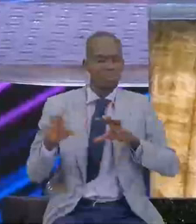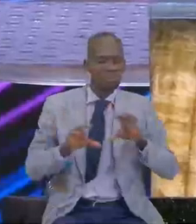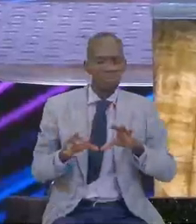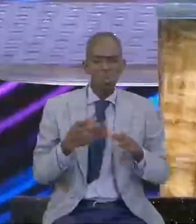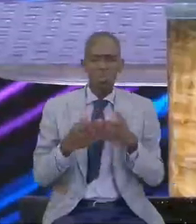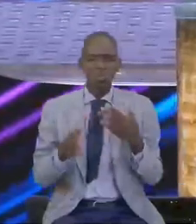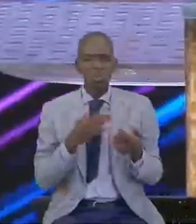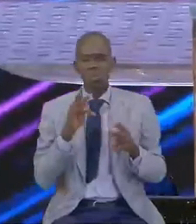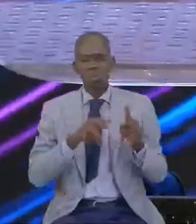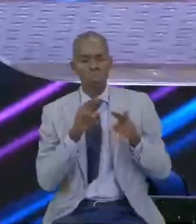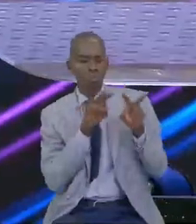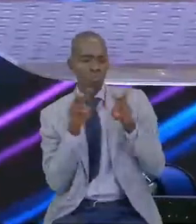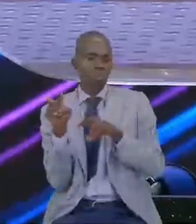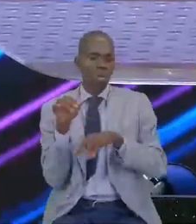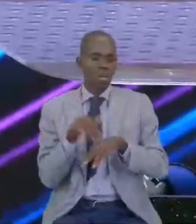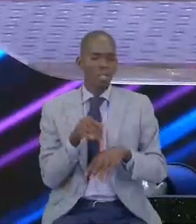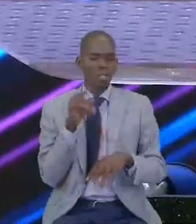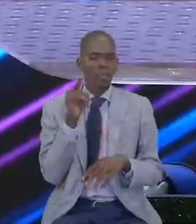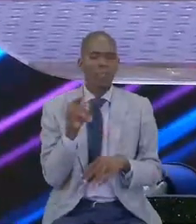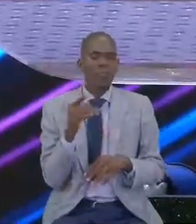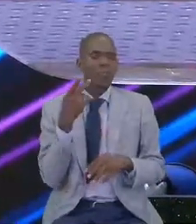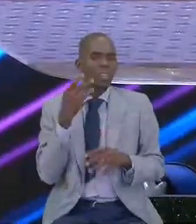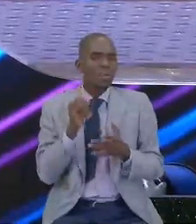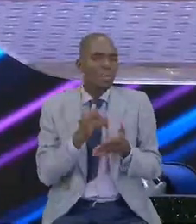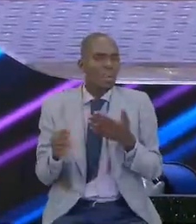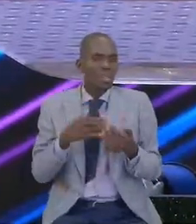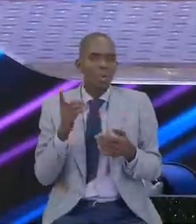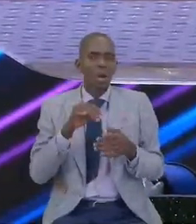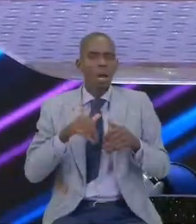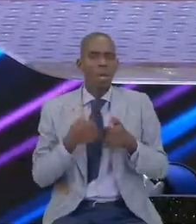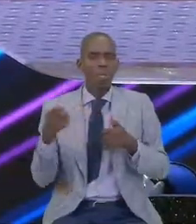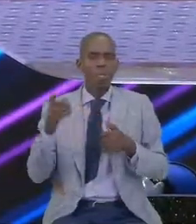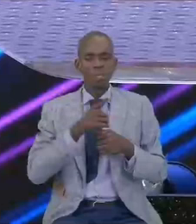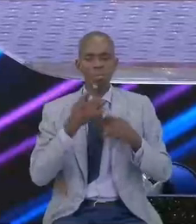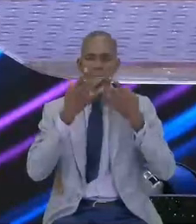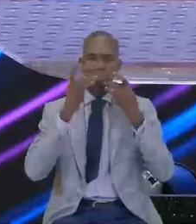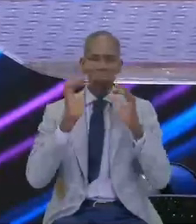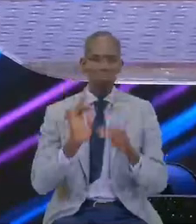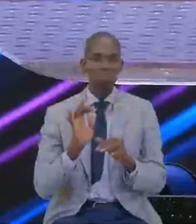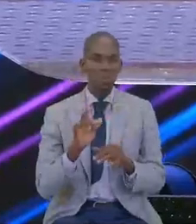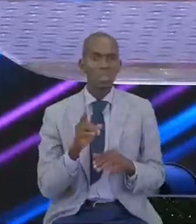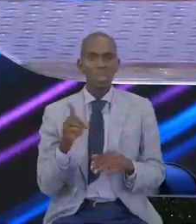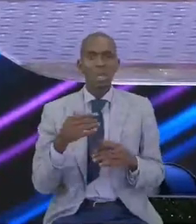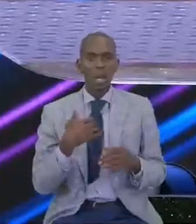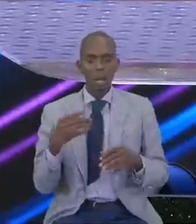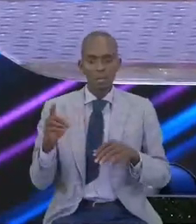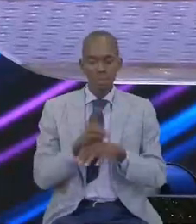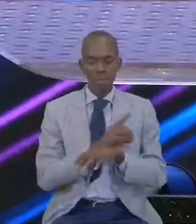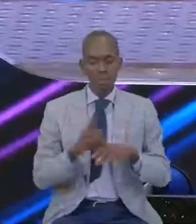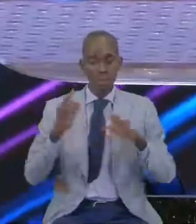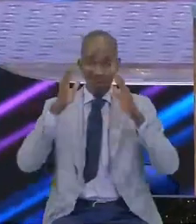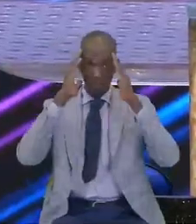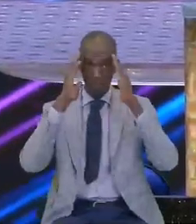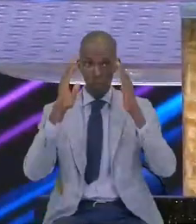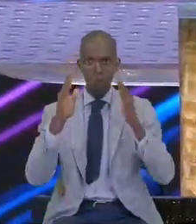la manière dont on le critiquait, il avait donc une concentration disciplinée parce qu'il